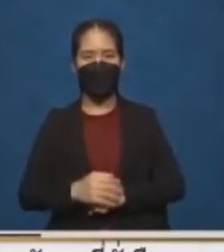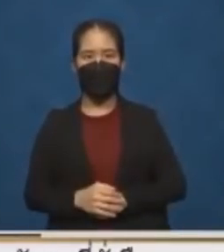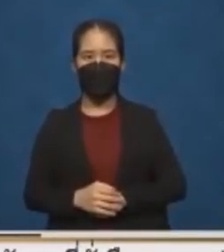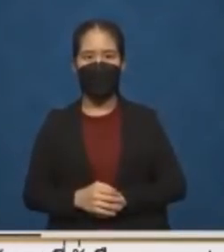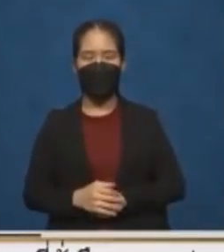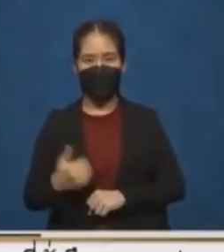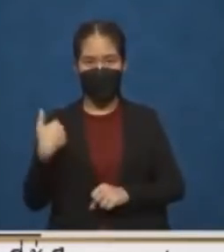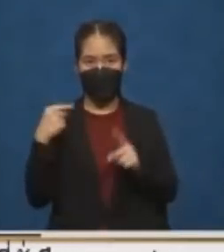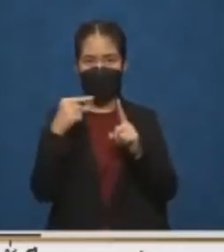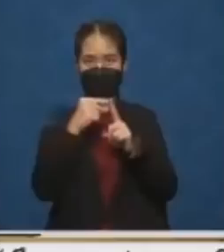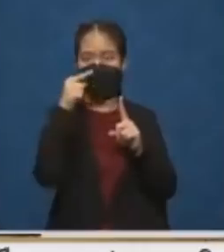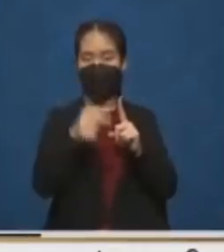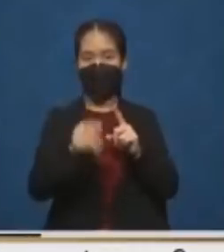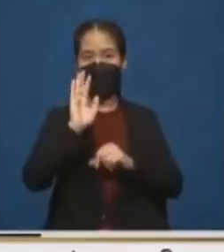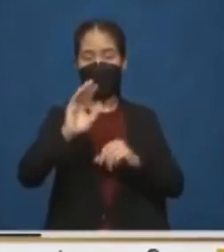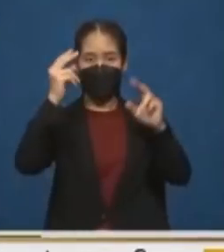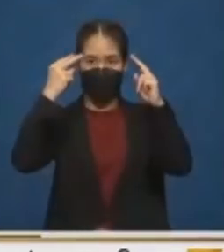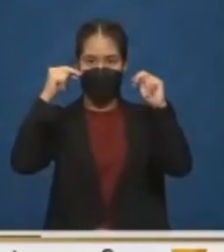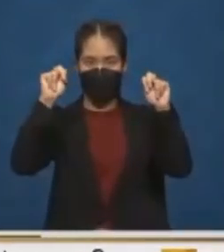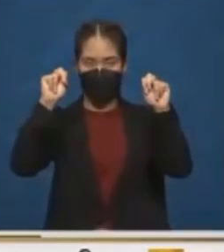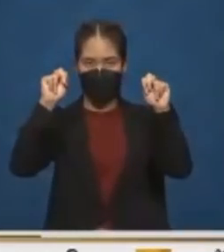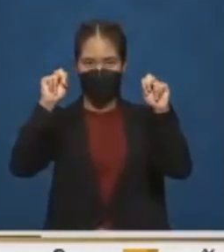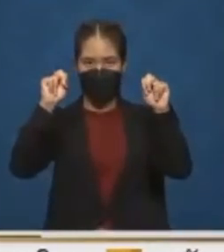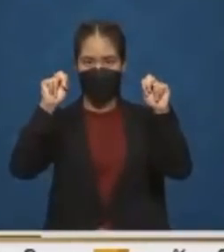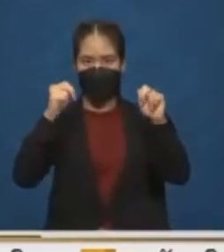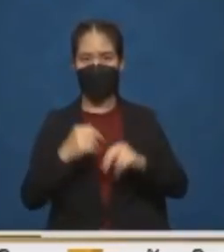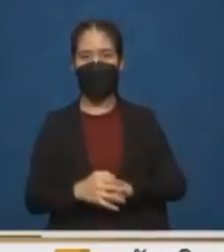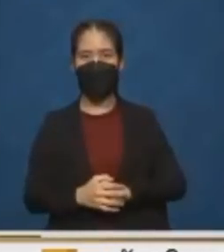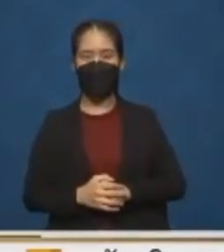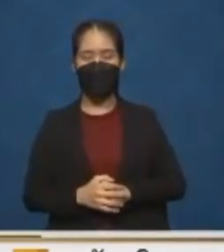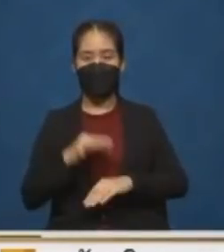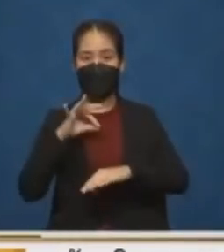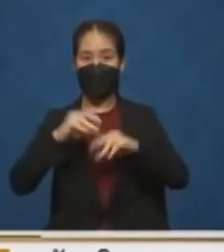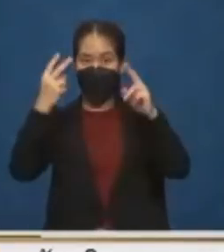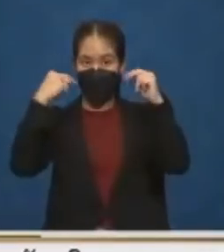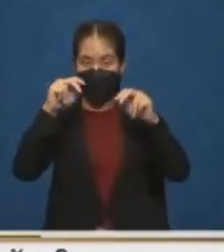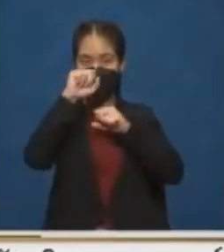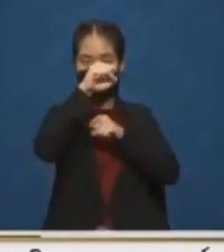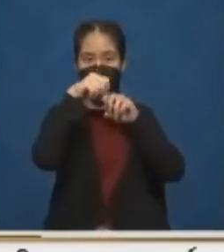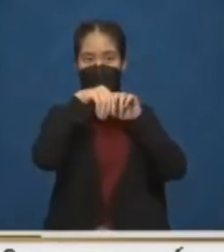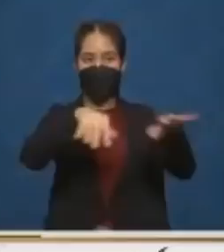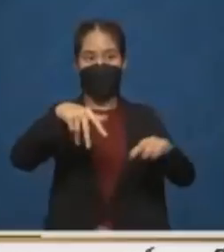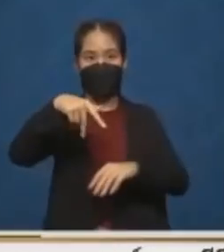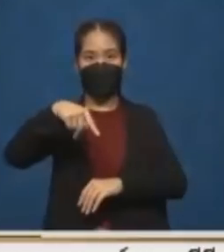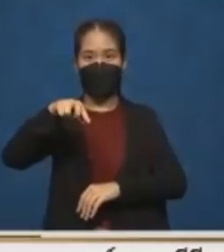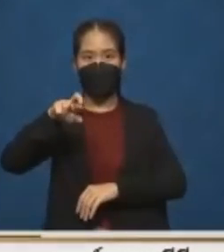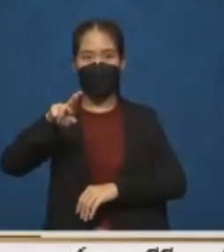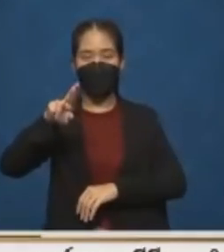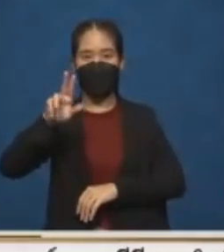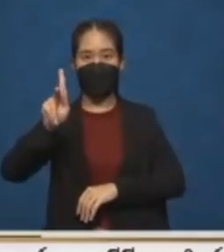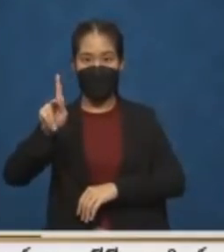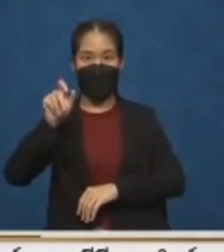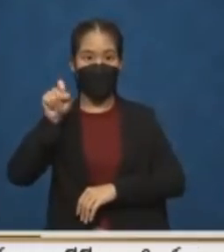ใช้คำสั่งที่ผลเอกประยุติ อาศัยอำนาจอนายกรัฐมตีได้ประกาศสารกกชุกเฉินเป็ฉากบางหน้า